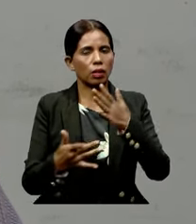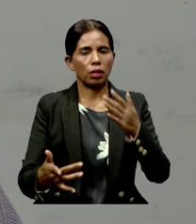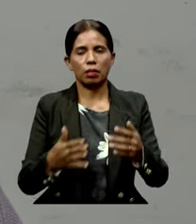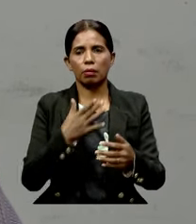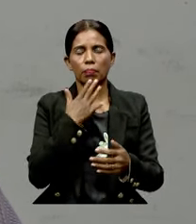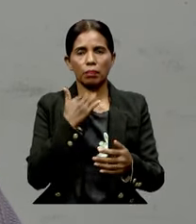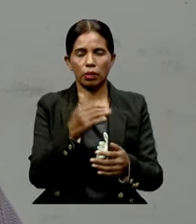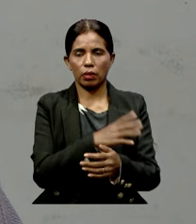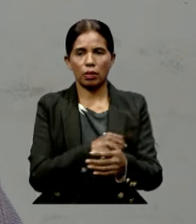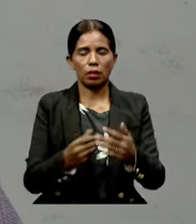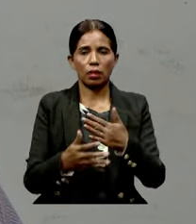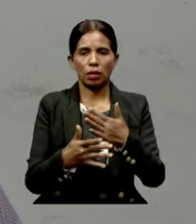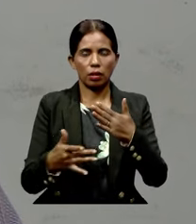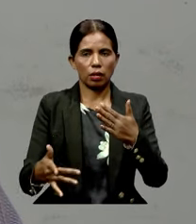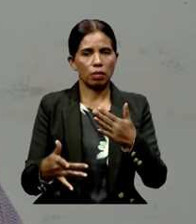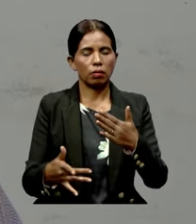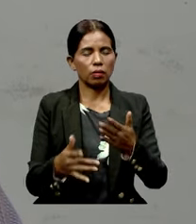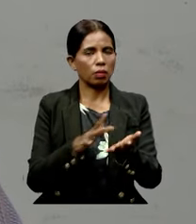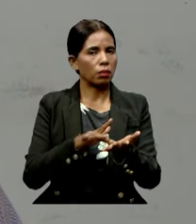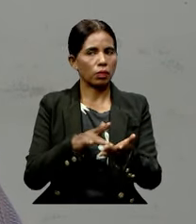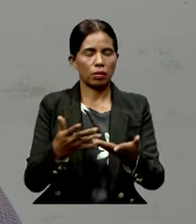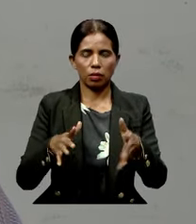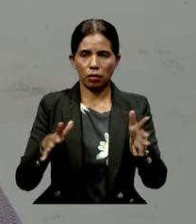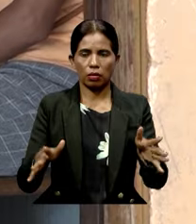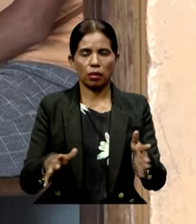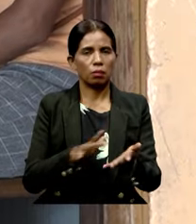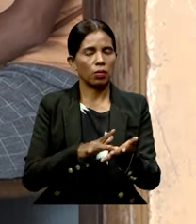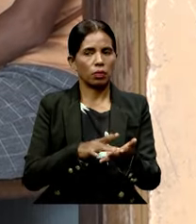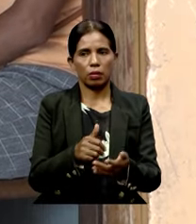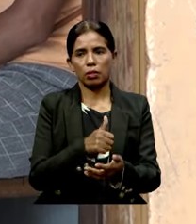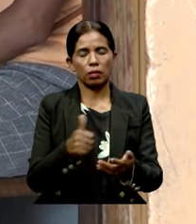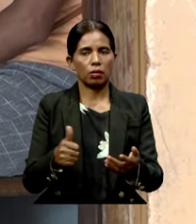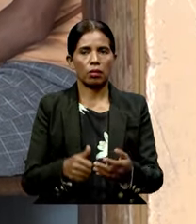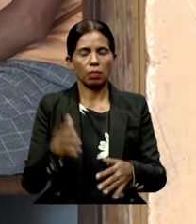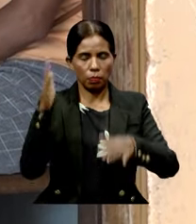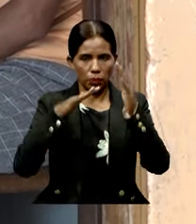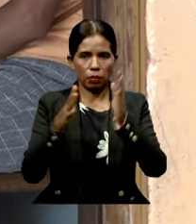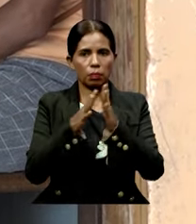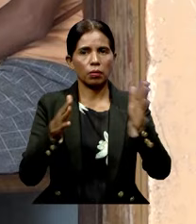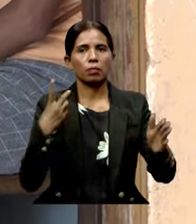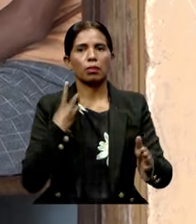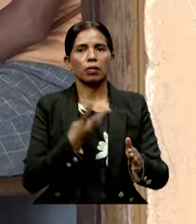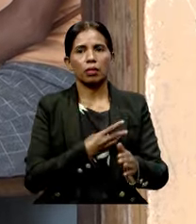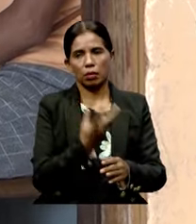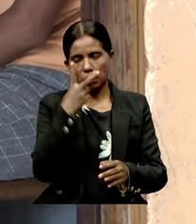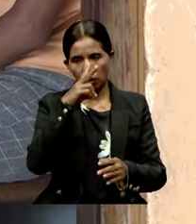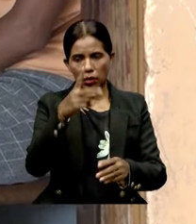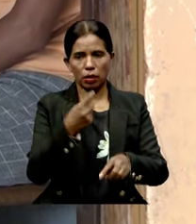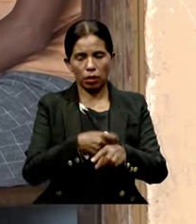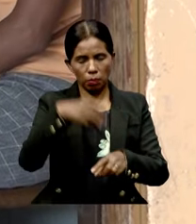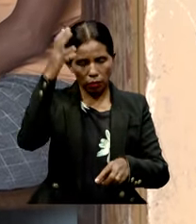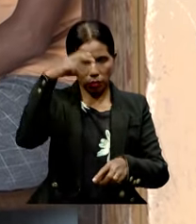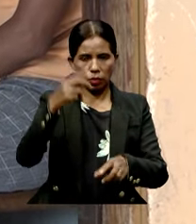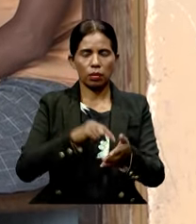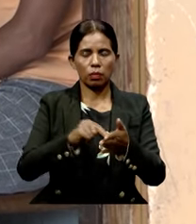insulin ho besara emok musan serselak musa stok out tidak nama saya problem apa itu. Ita buat cara bela hari kata tempo udan